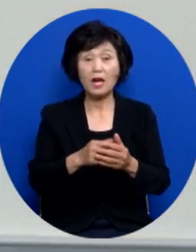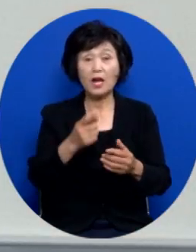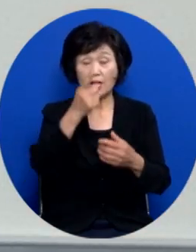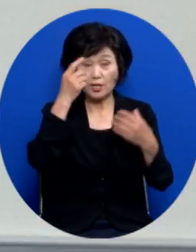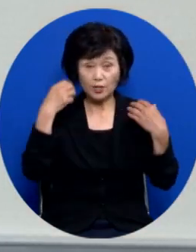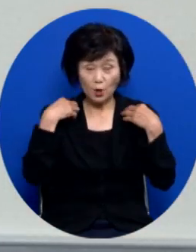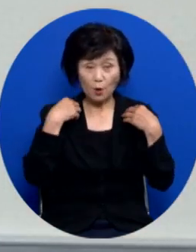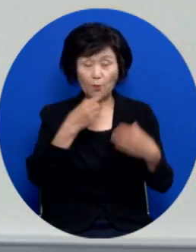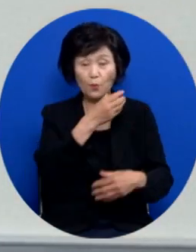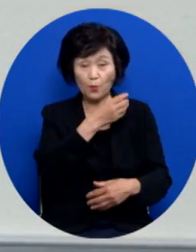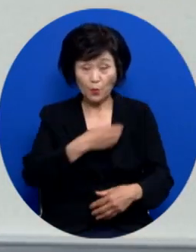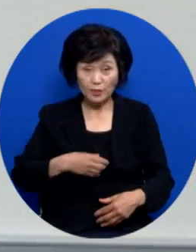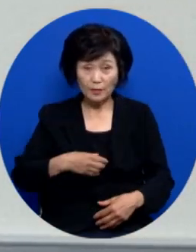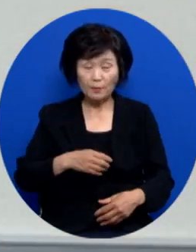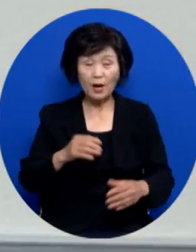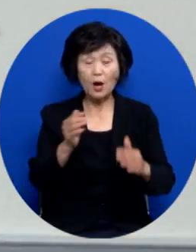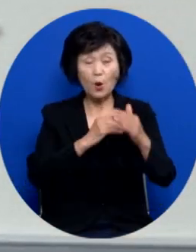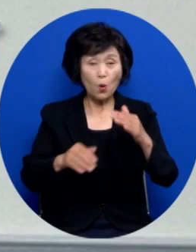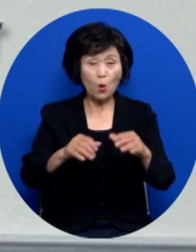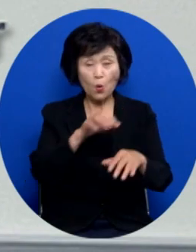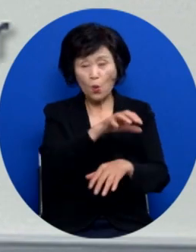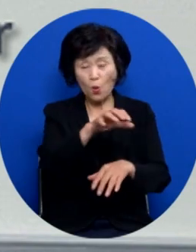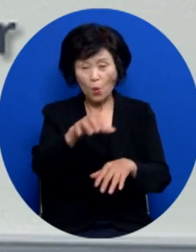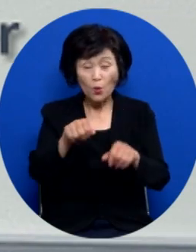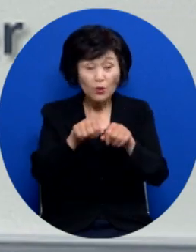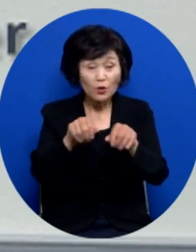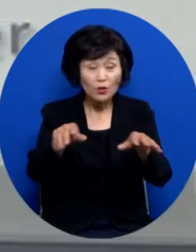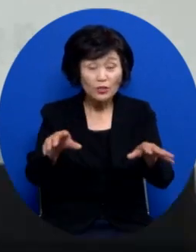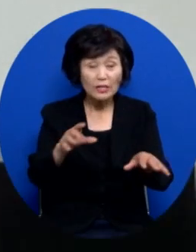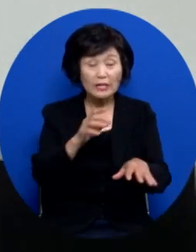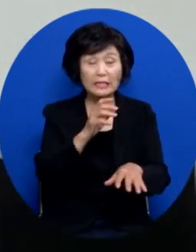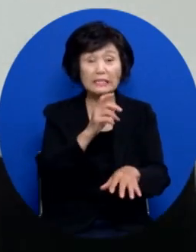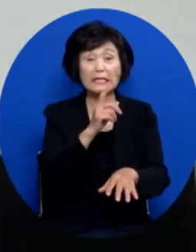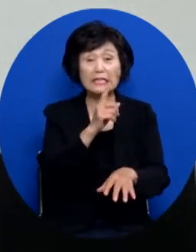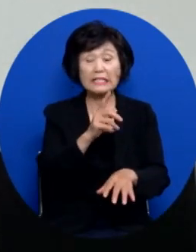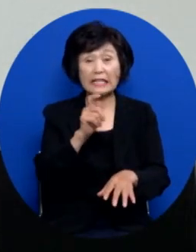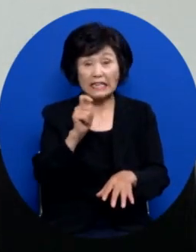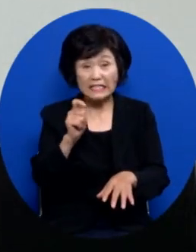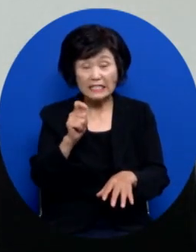지자체, 공공기관에 흩어져 있는 데이터의 연계 활용을 촉진해 나가겠다고 밝혔습니다.